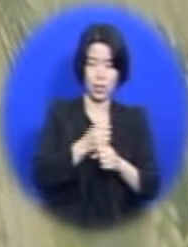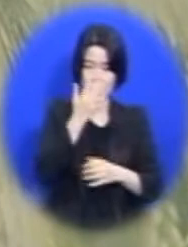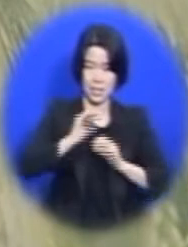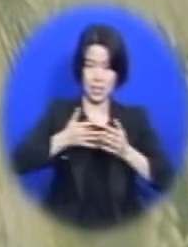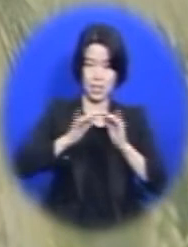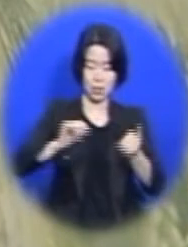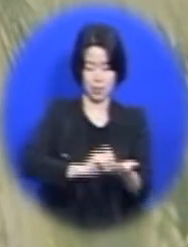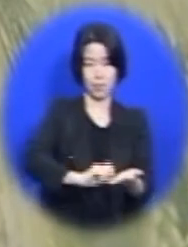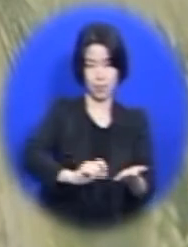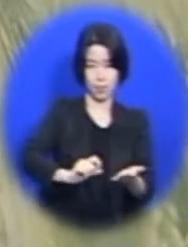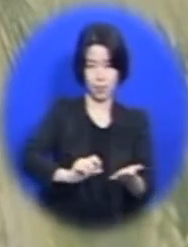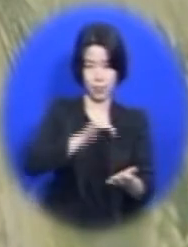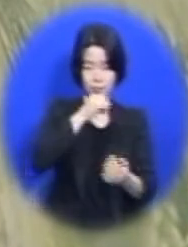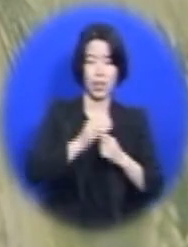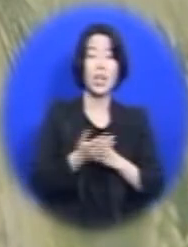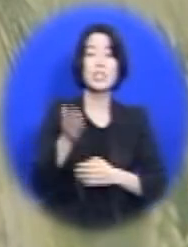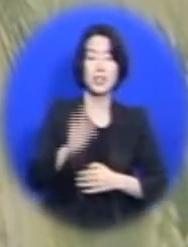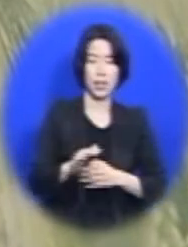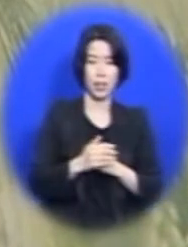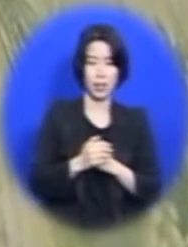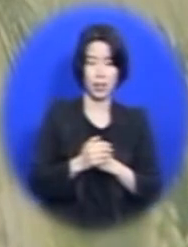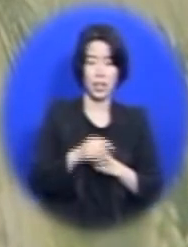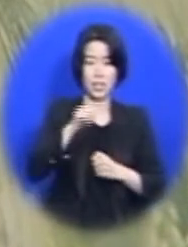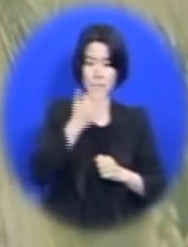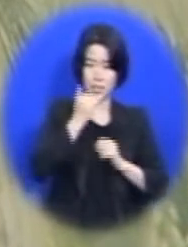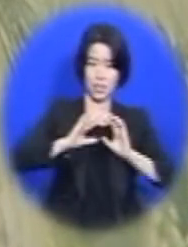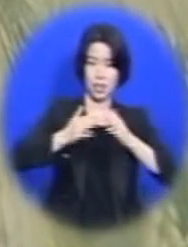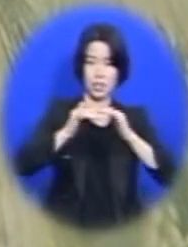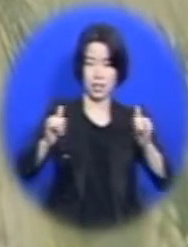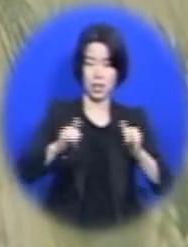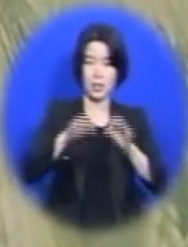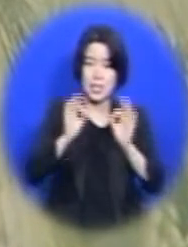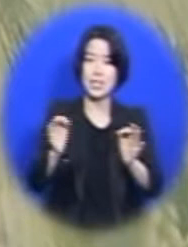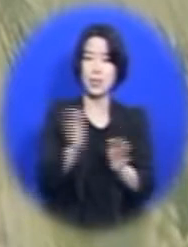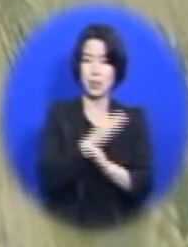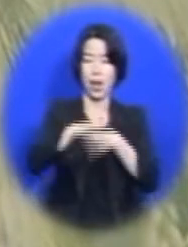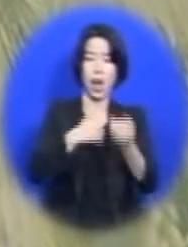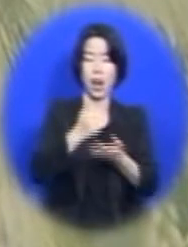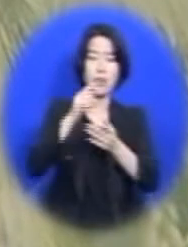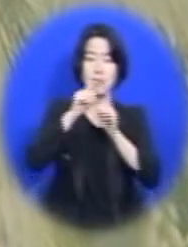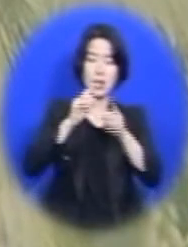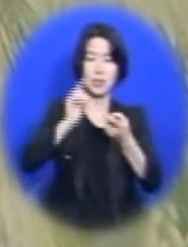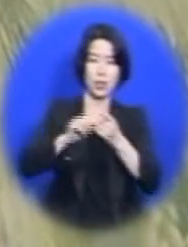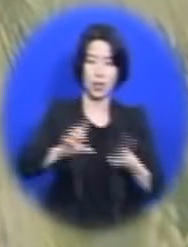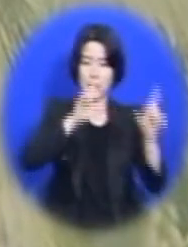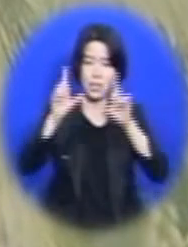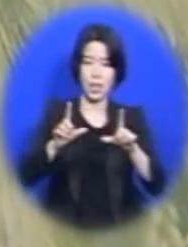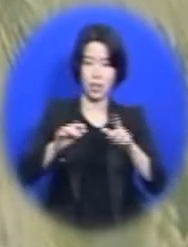사인을 합니다. 그런데 그 이스라엘 백성들이 이제부터는 하나님의 말씀대로